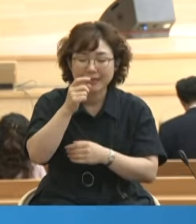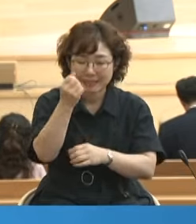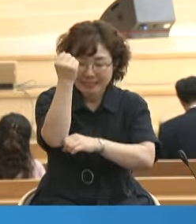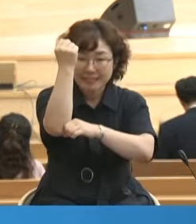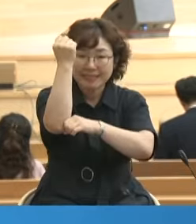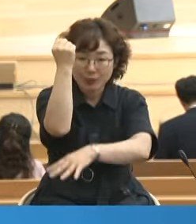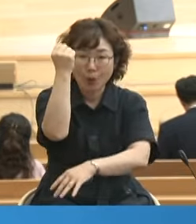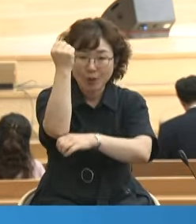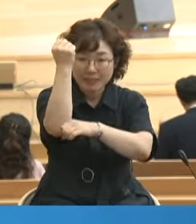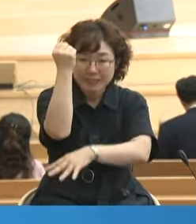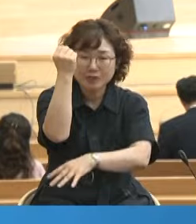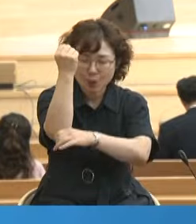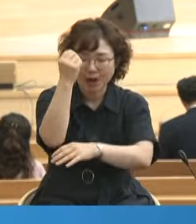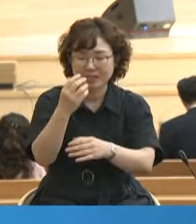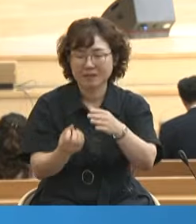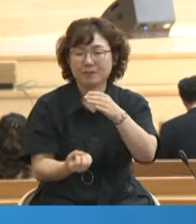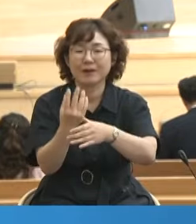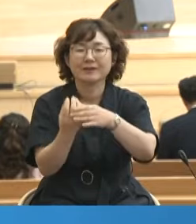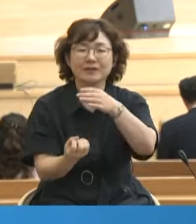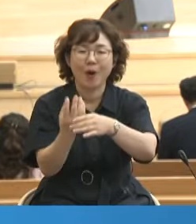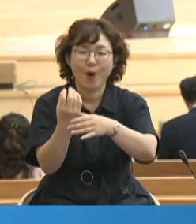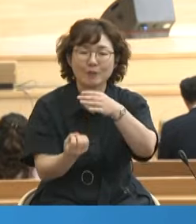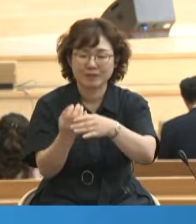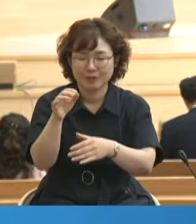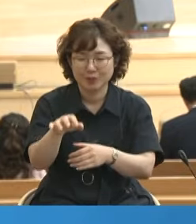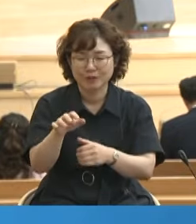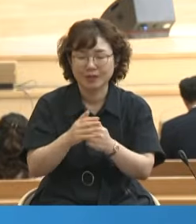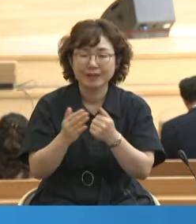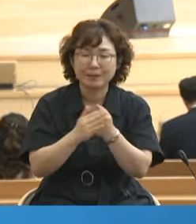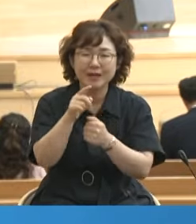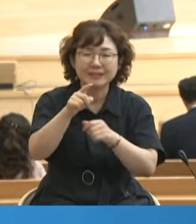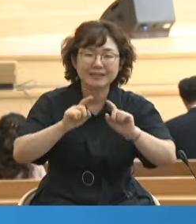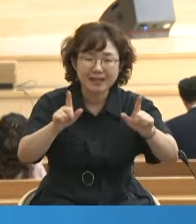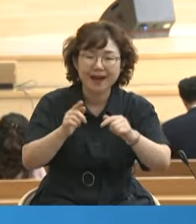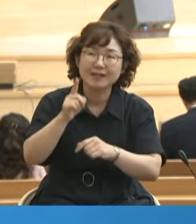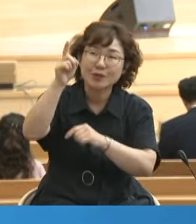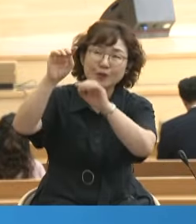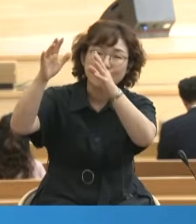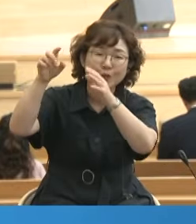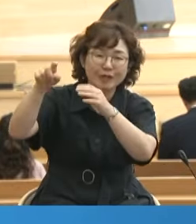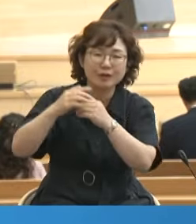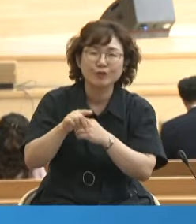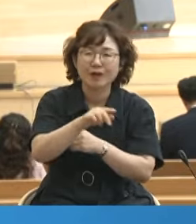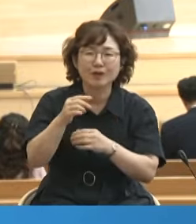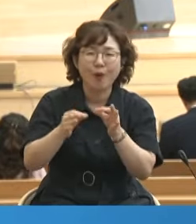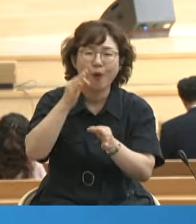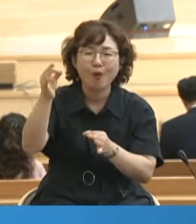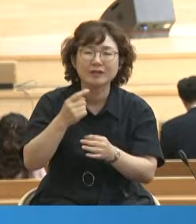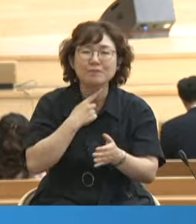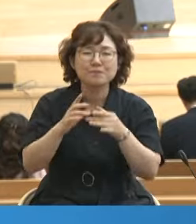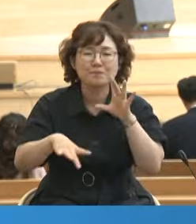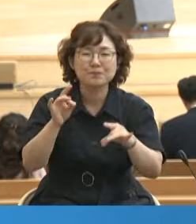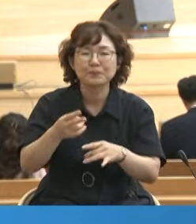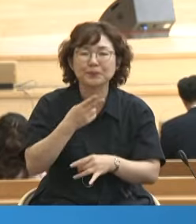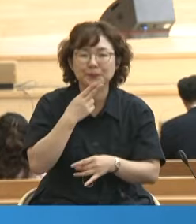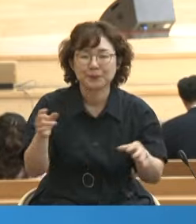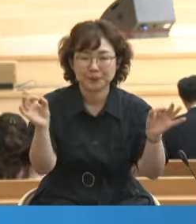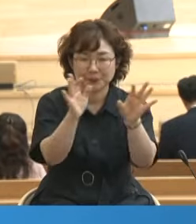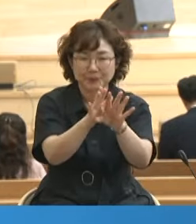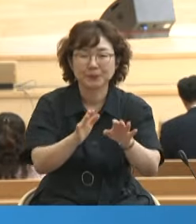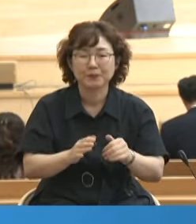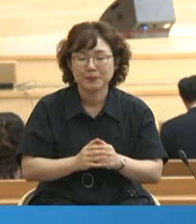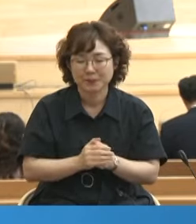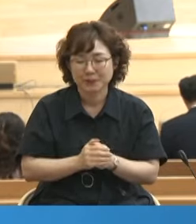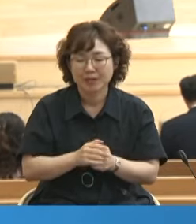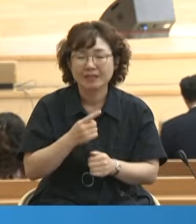흘러 넘치는 곳이. 그래서 그날의 천국에서 우리는 더 이상 목마르지 않을 줄 믿습니다. 아멘. 여기서